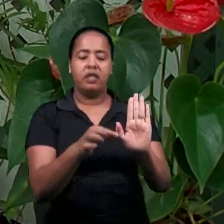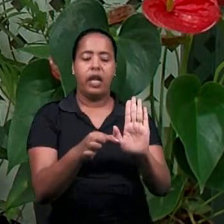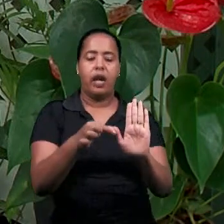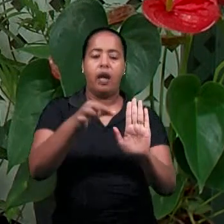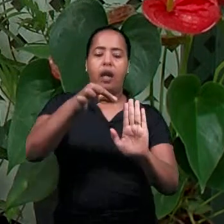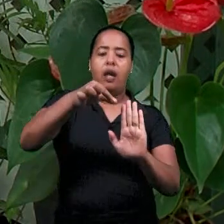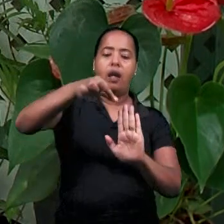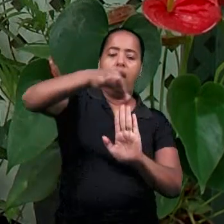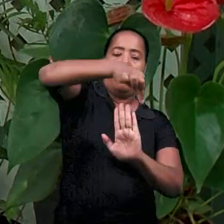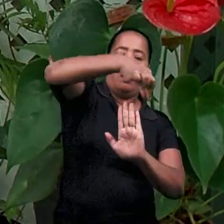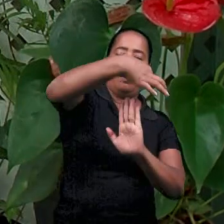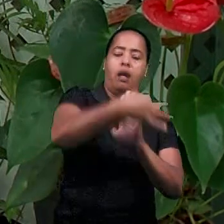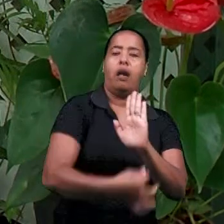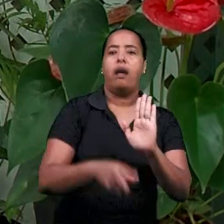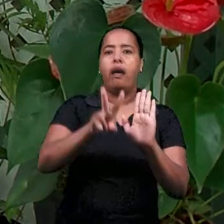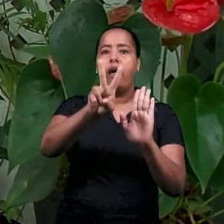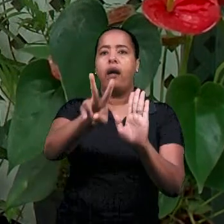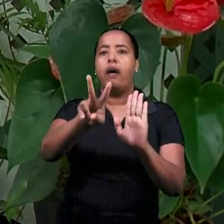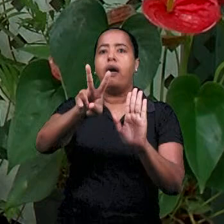Donc, j'ai ici